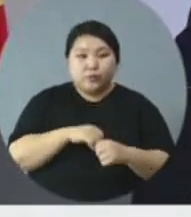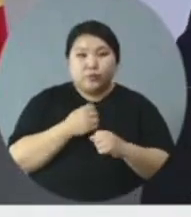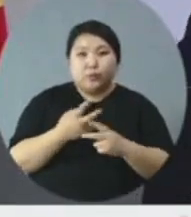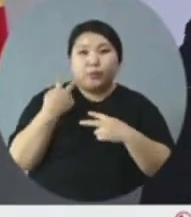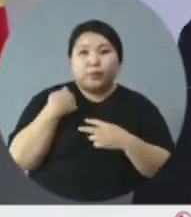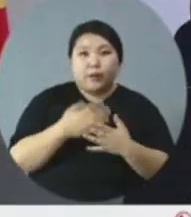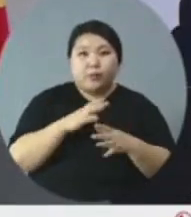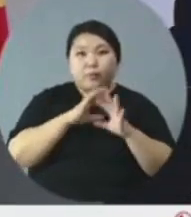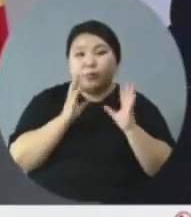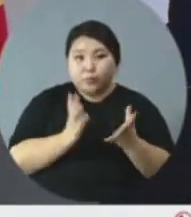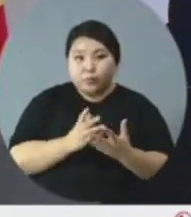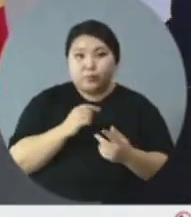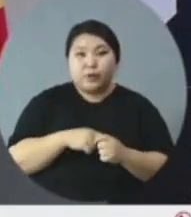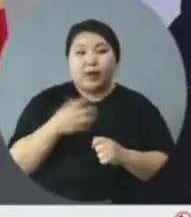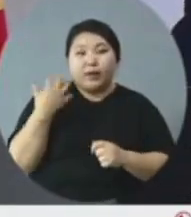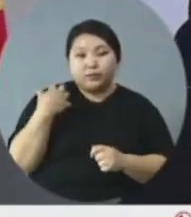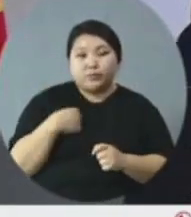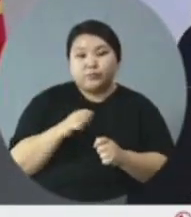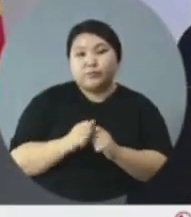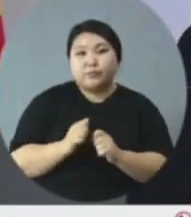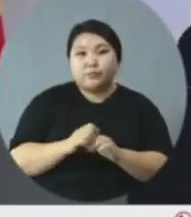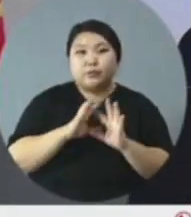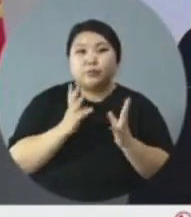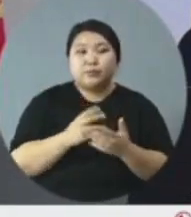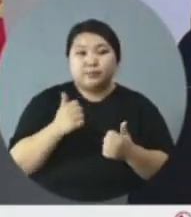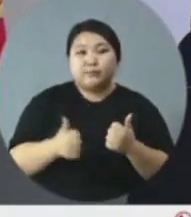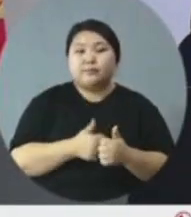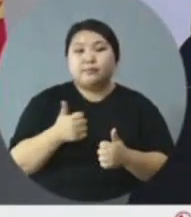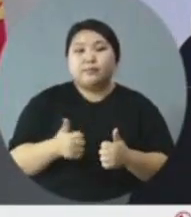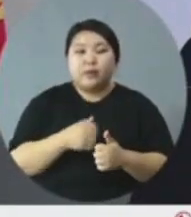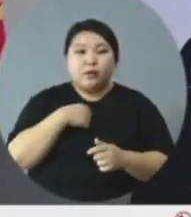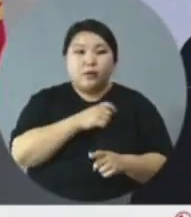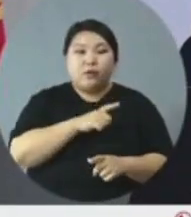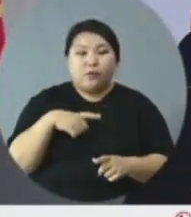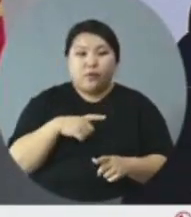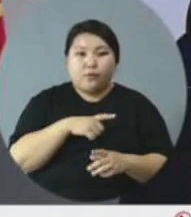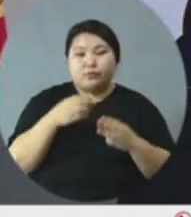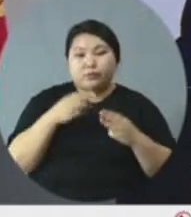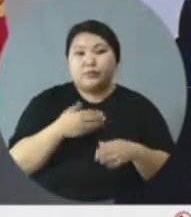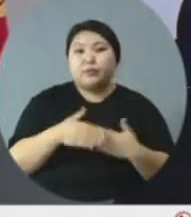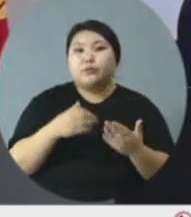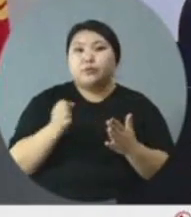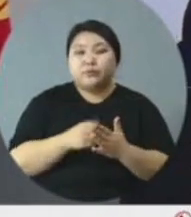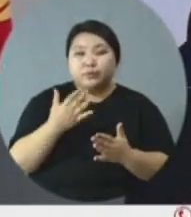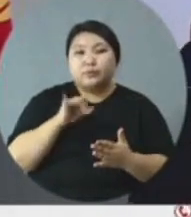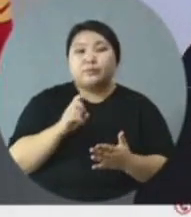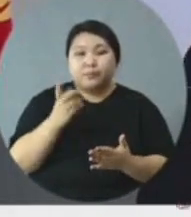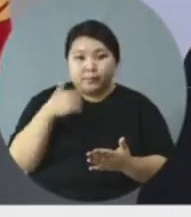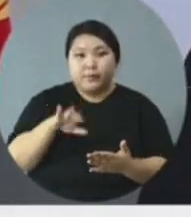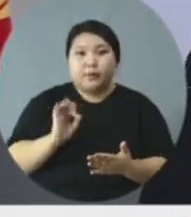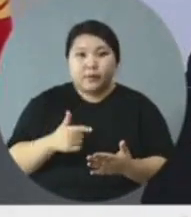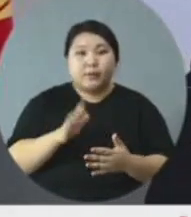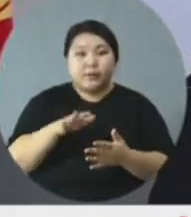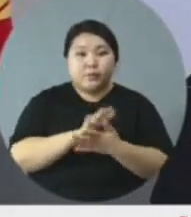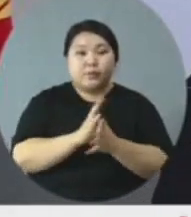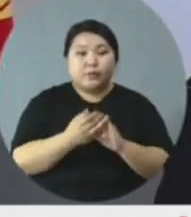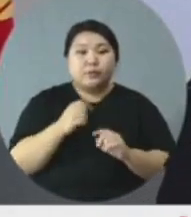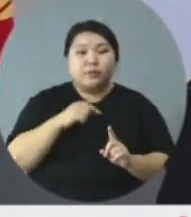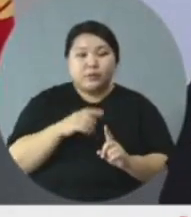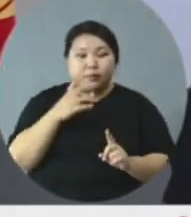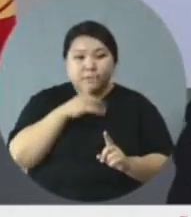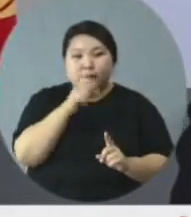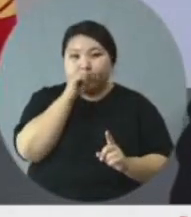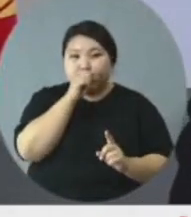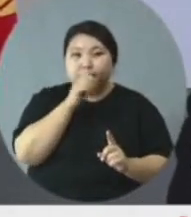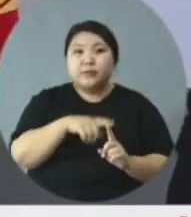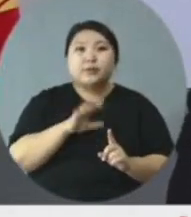байгаа тэр одоо хариуцлага юм бол өөр өөрөлд шийдэд явах хэрэгтэй юм зүйл байдаг. Гэхдээ яг энэ үед л